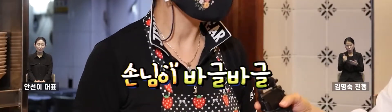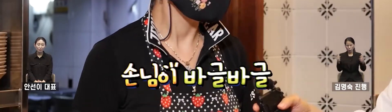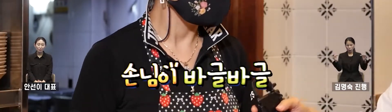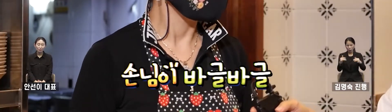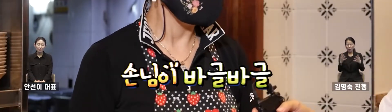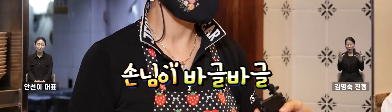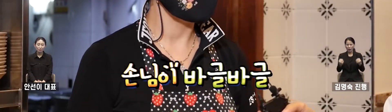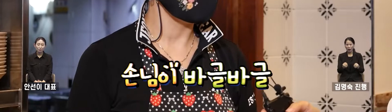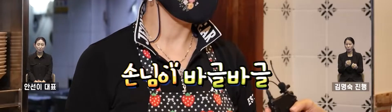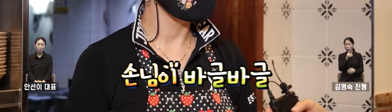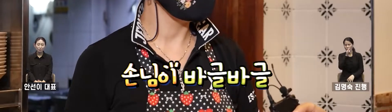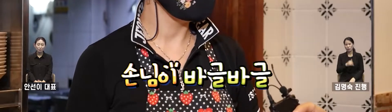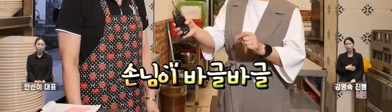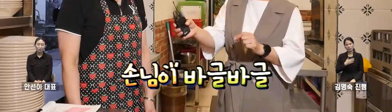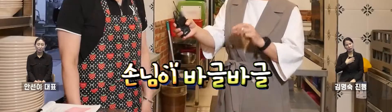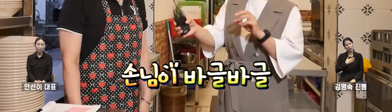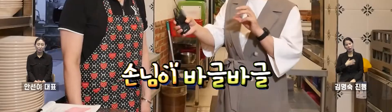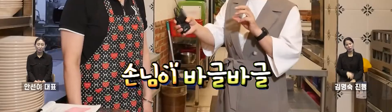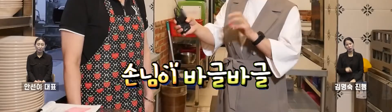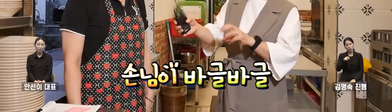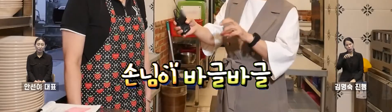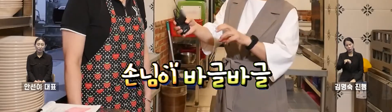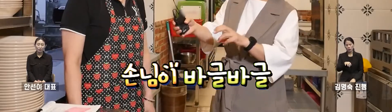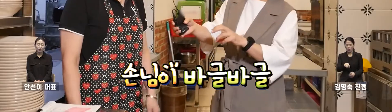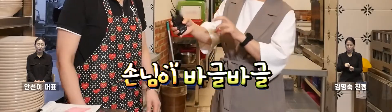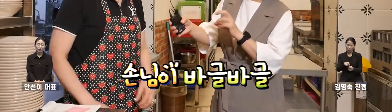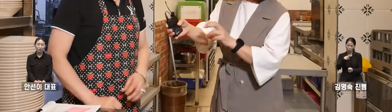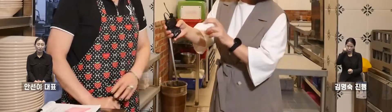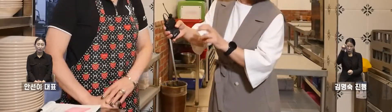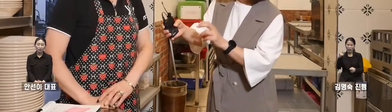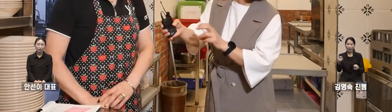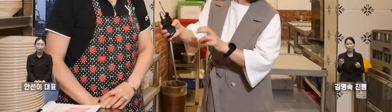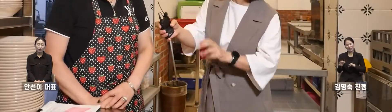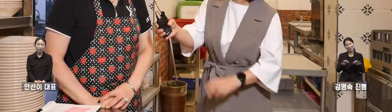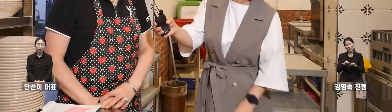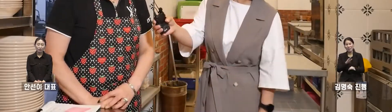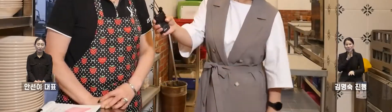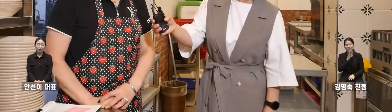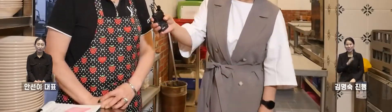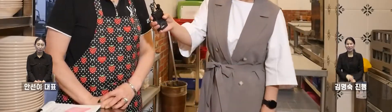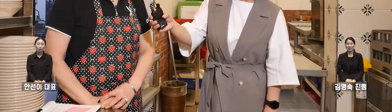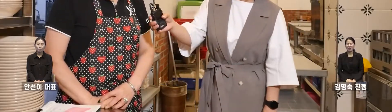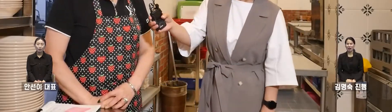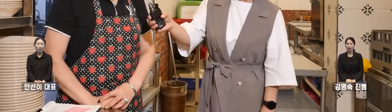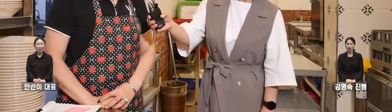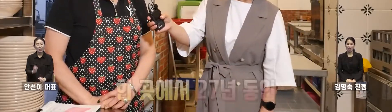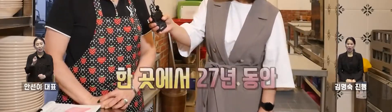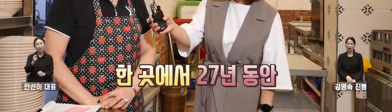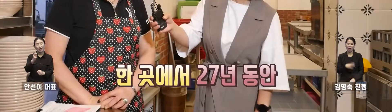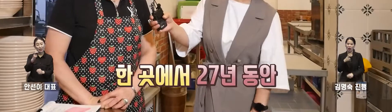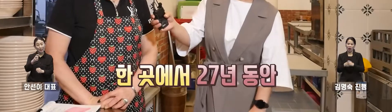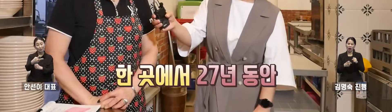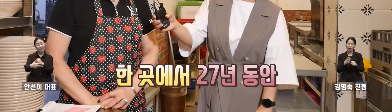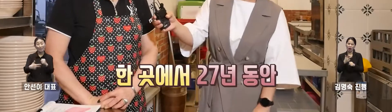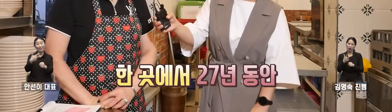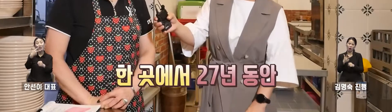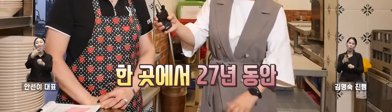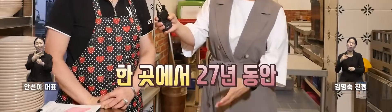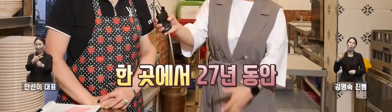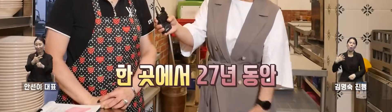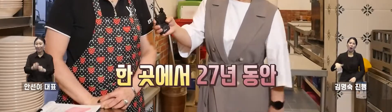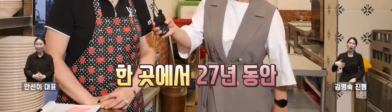예. 오셨고 네. 제가 알기로는 이곳에서 꽤 오래 하신 걸로 알고 있거든요. 네, 27년. 27년.